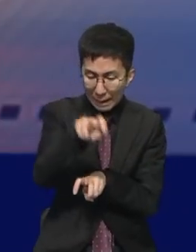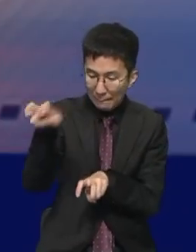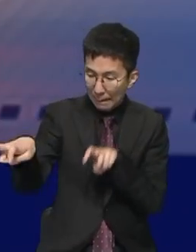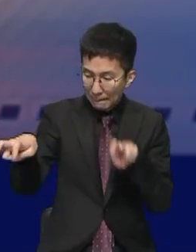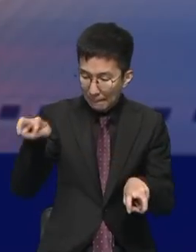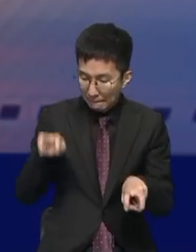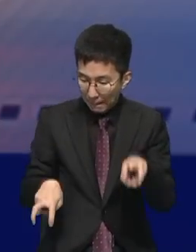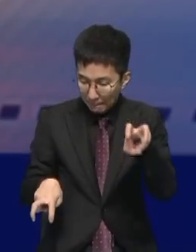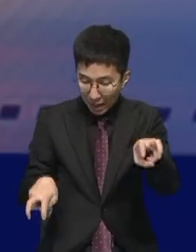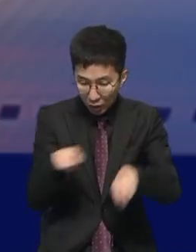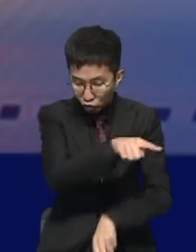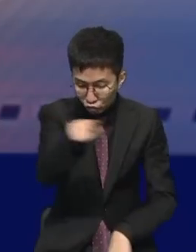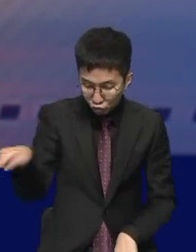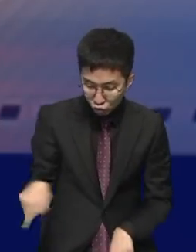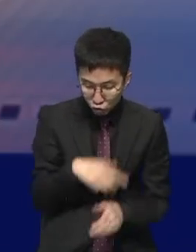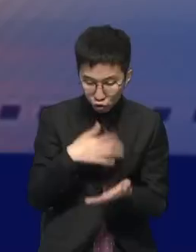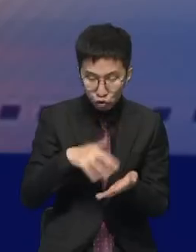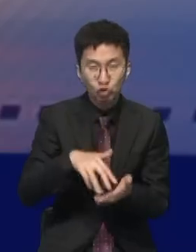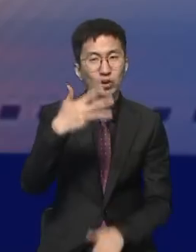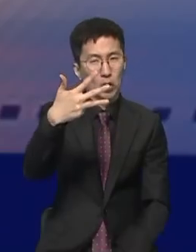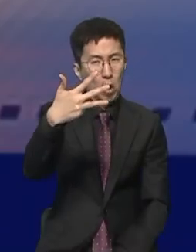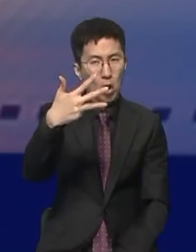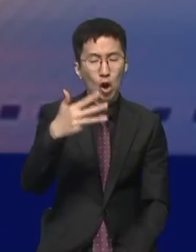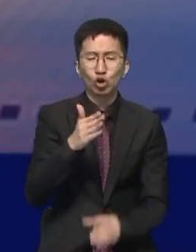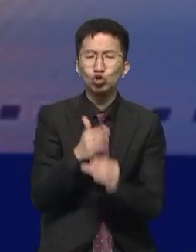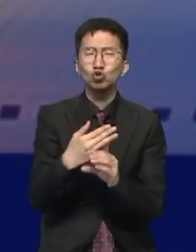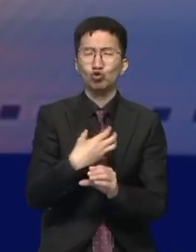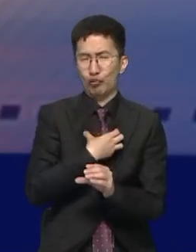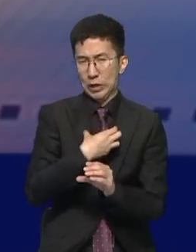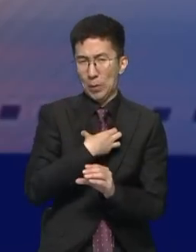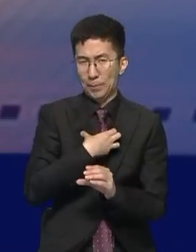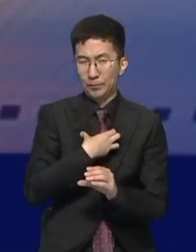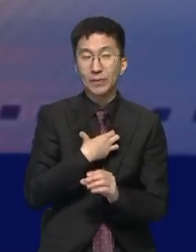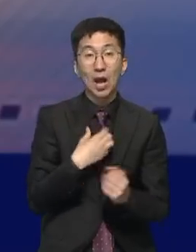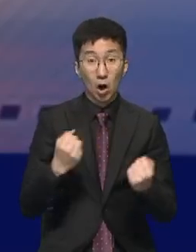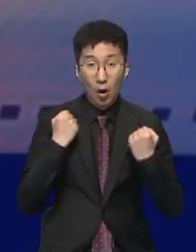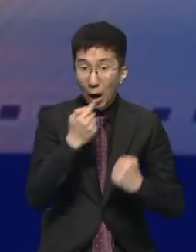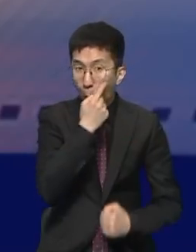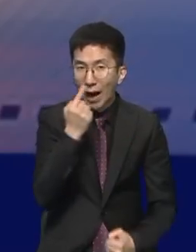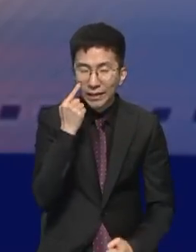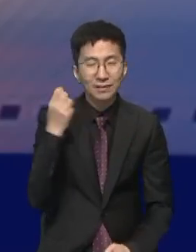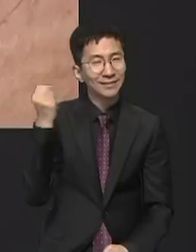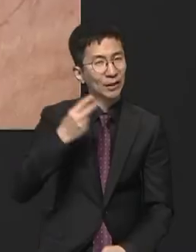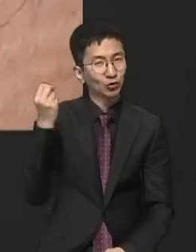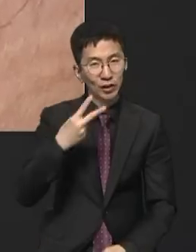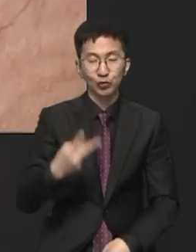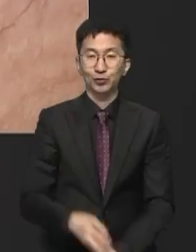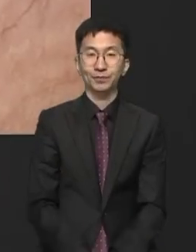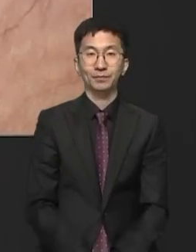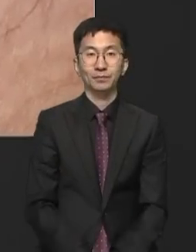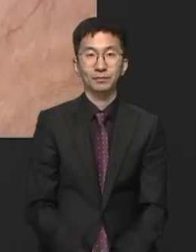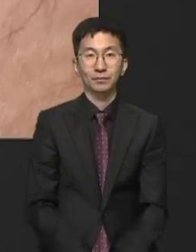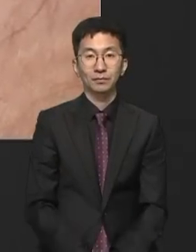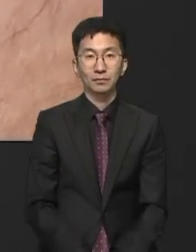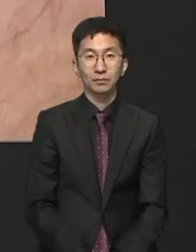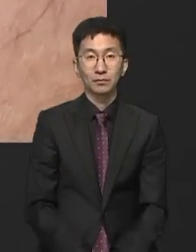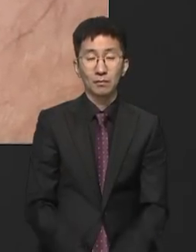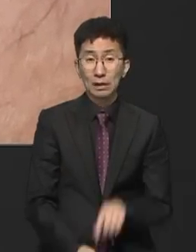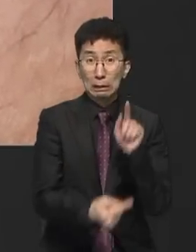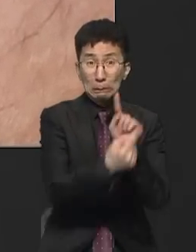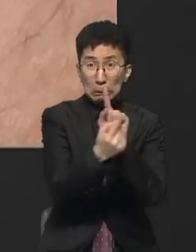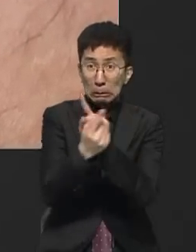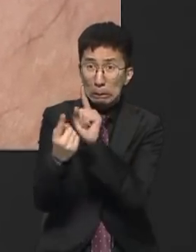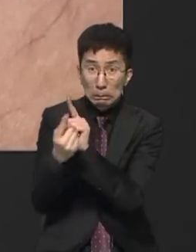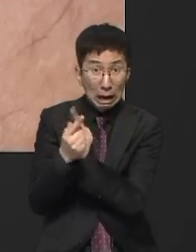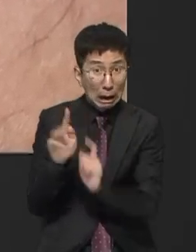자석 승객 8명 만 중이염 군 으로 분류해 수시로 건강상태를 확인하기로 했습니다 방역당국은 밀접 접촉자 가